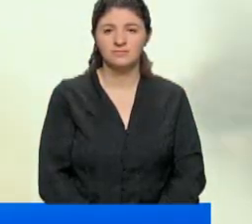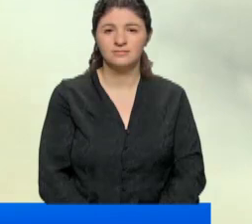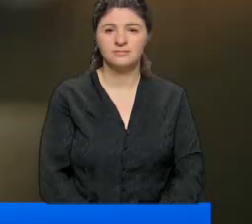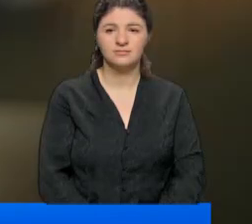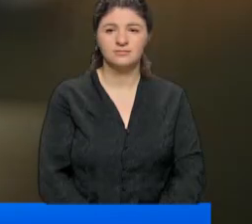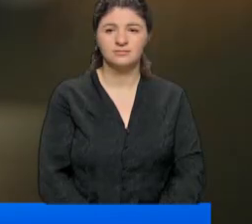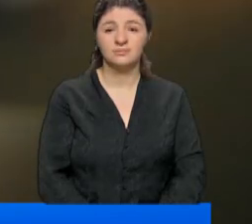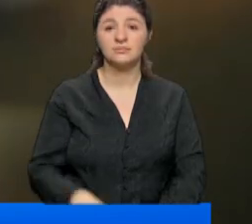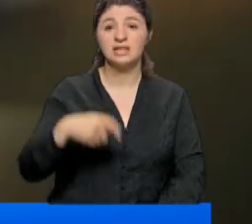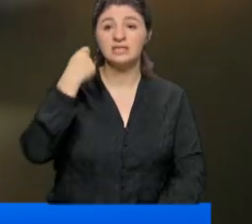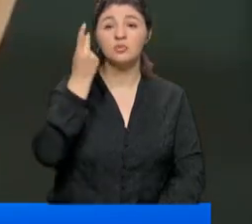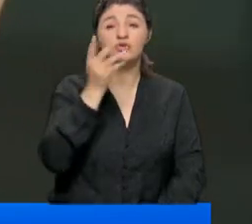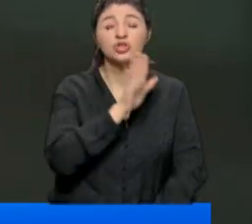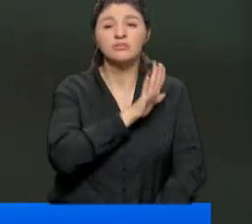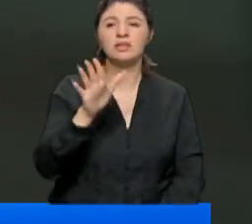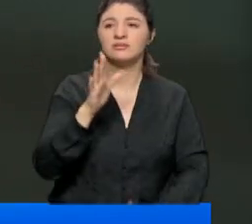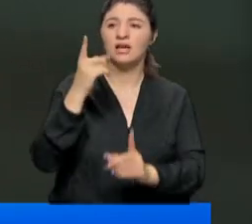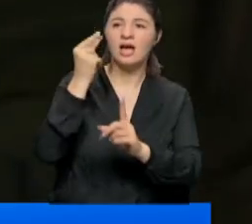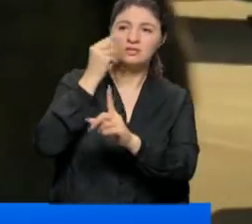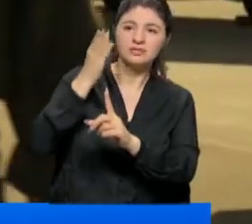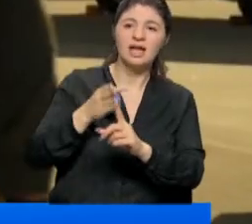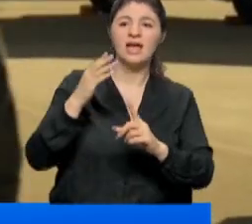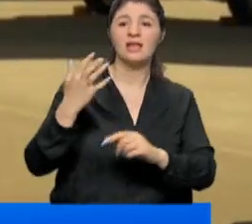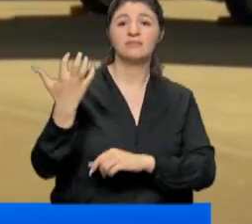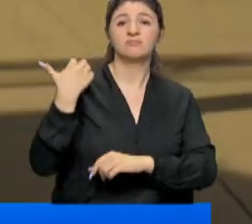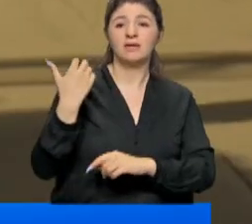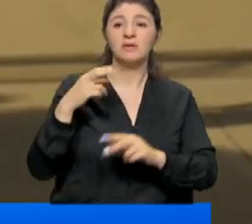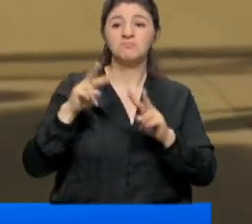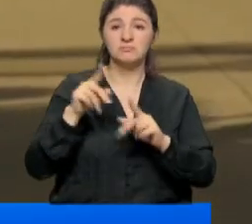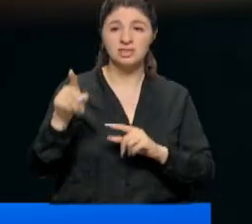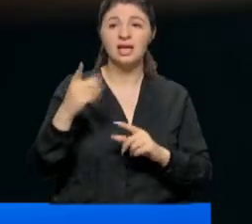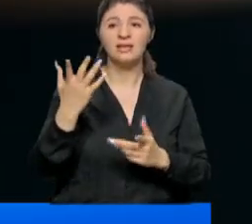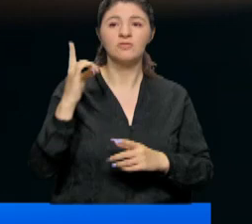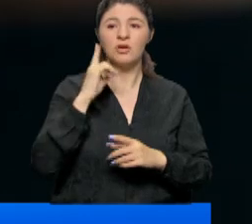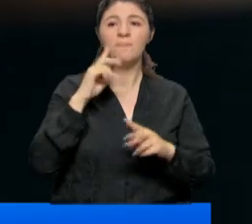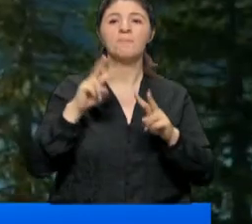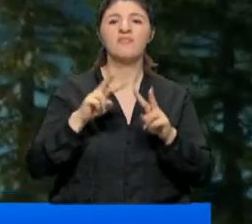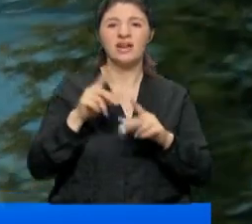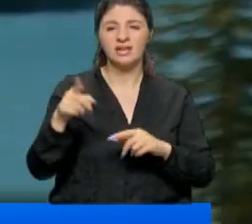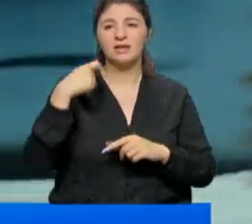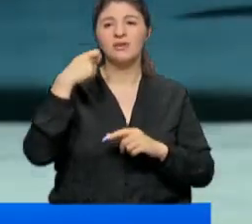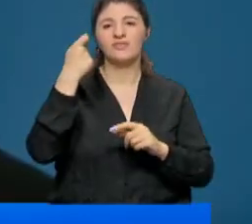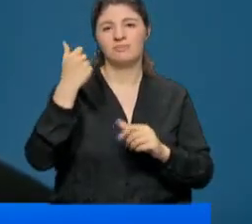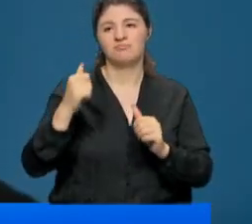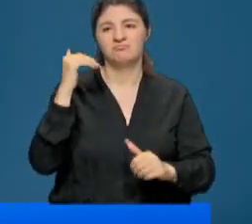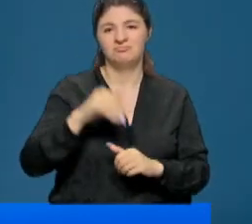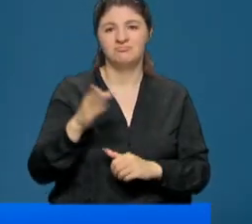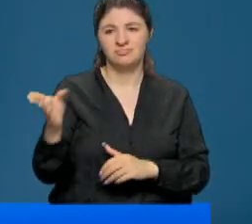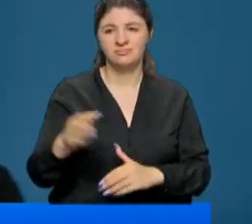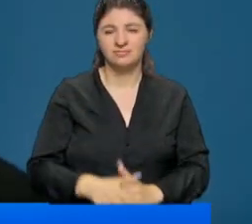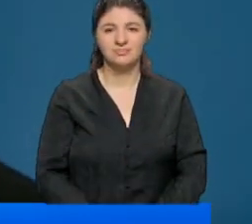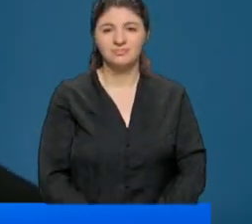ve sinemanın Unutulmaz karakterlerinden Teğmen Pitt mitchel namıdiğer maverick beyazperdeye geri döndüm